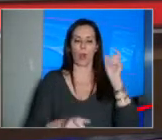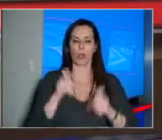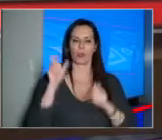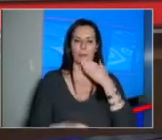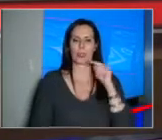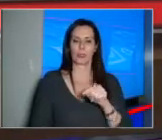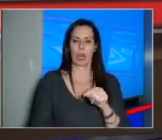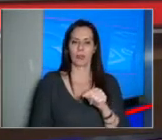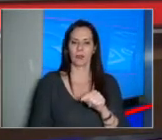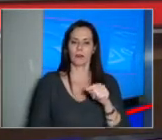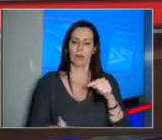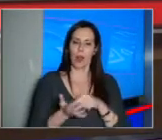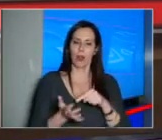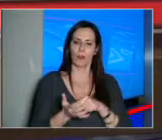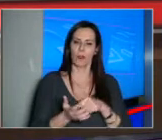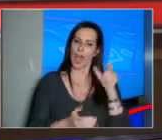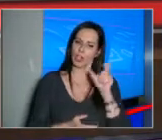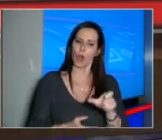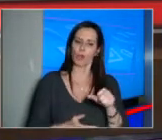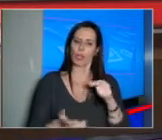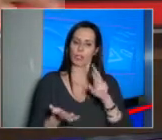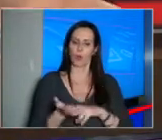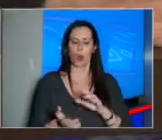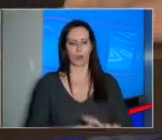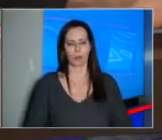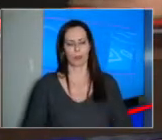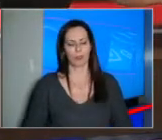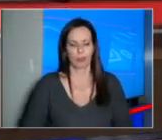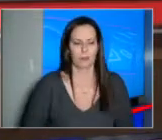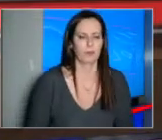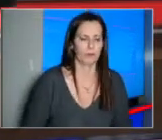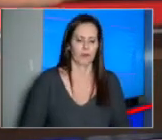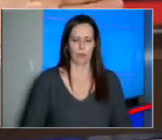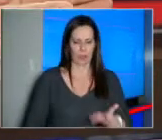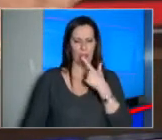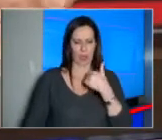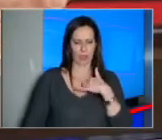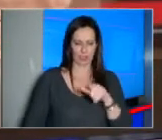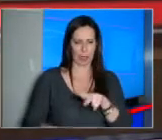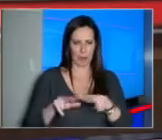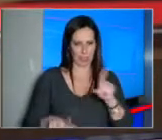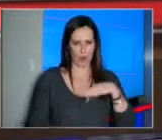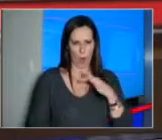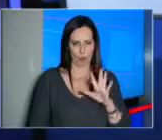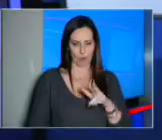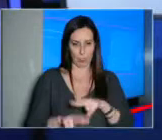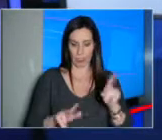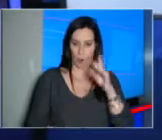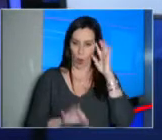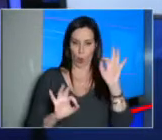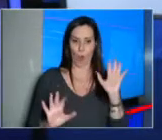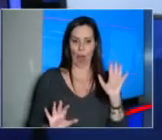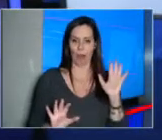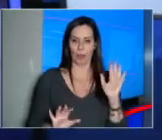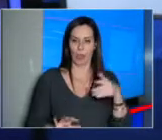מדינת ישראל על בסיס ההתחייבויות שלו והזכויות שלהם. תגיד לי רגע, כי זה מצב לא בריא, זה מצב גם לא נורמלי.